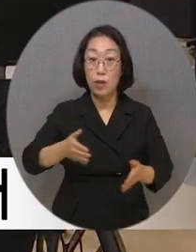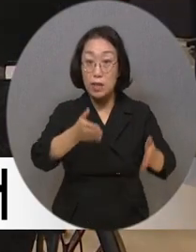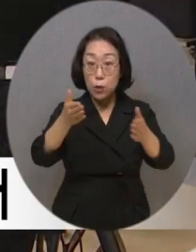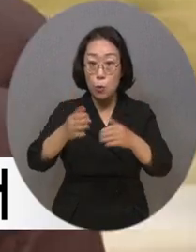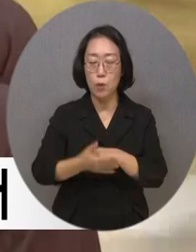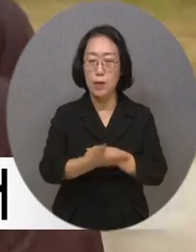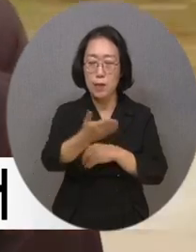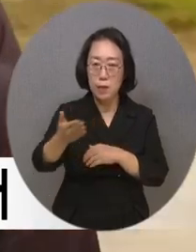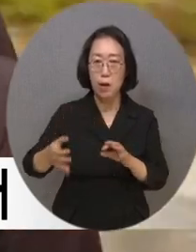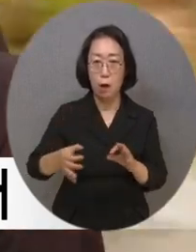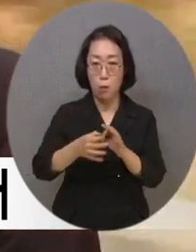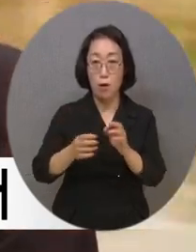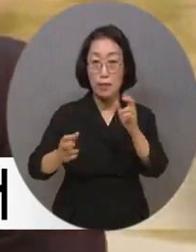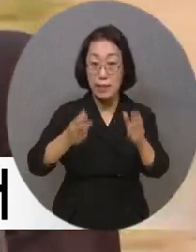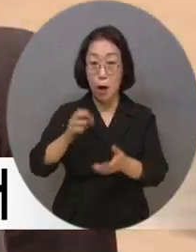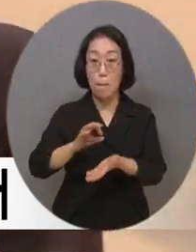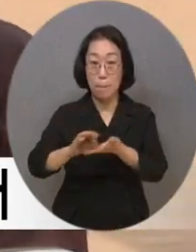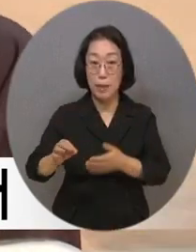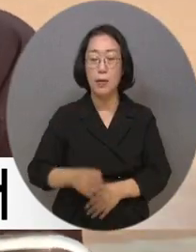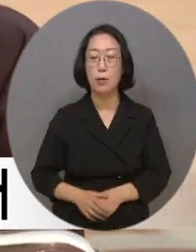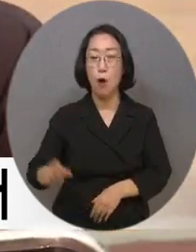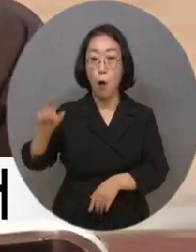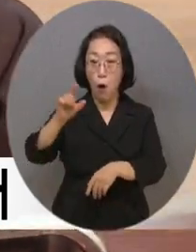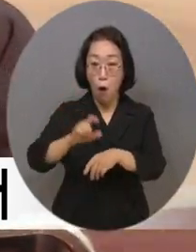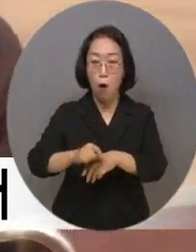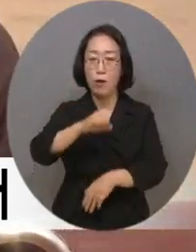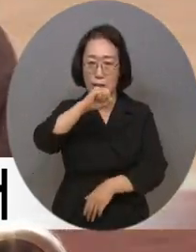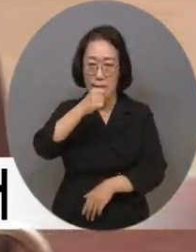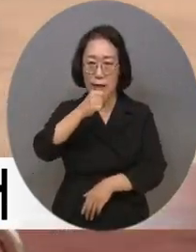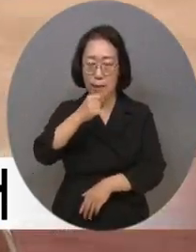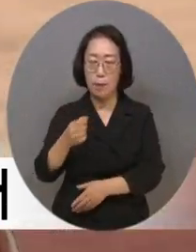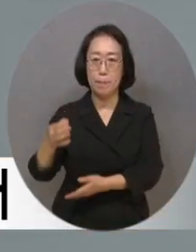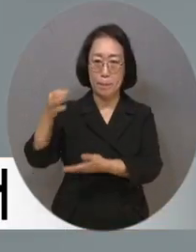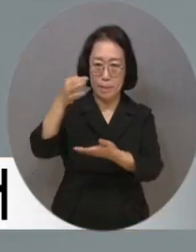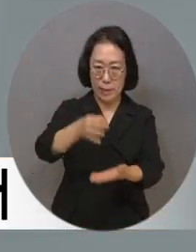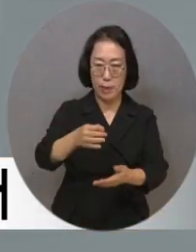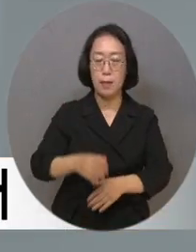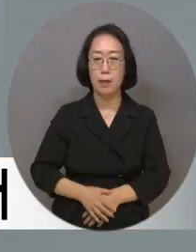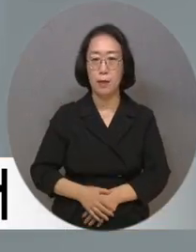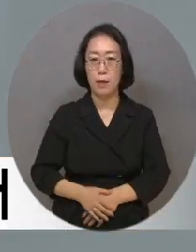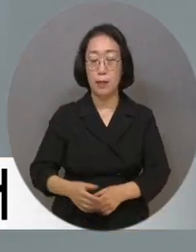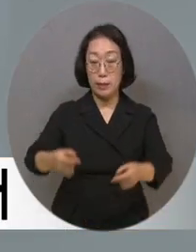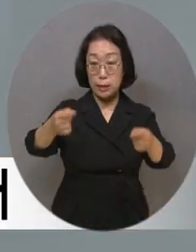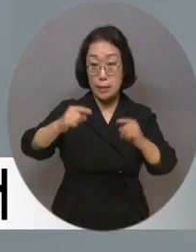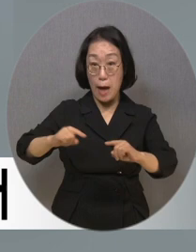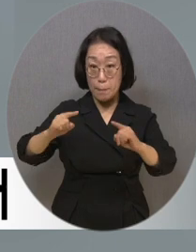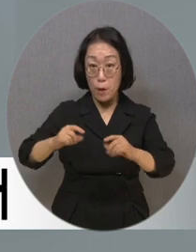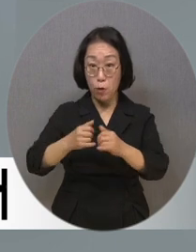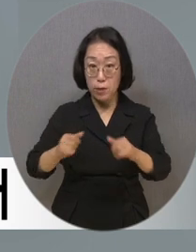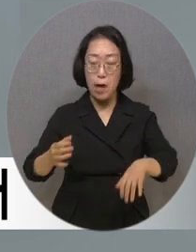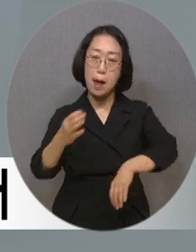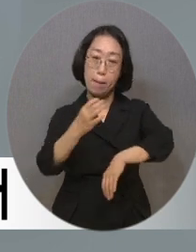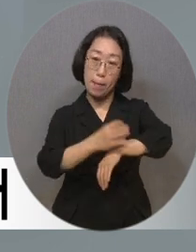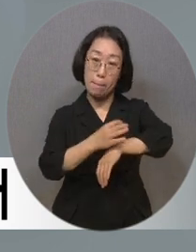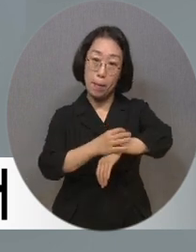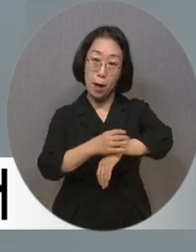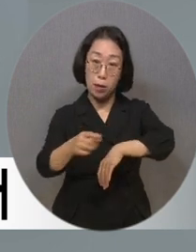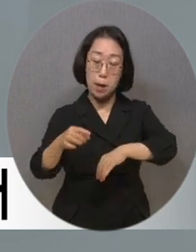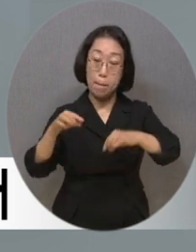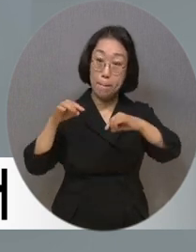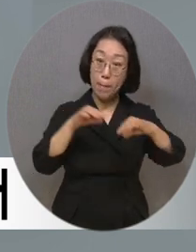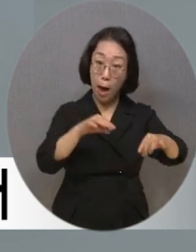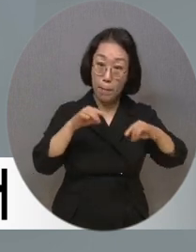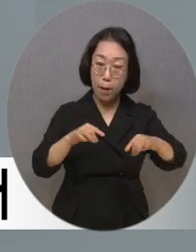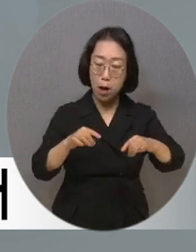이들에 대한 사업비 13억원을 추경예산안에 반영했습니다 참여자는 지급된 스마트워치를 착용하고